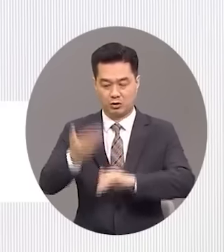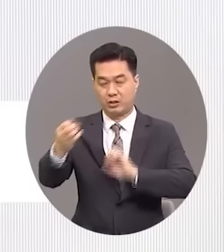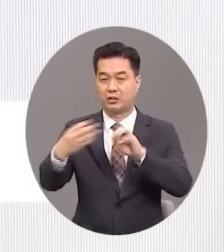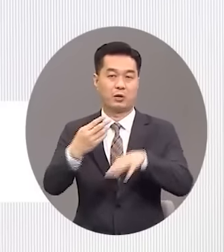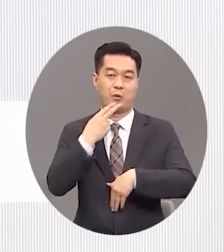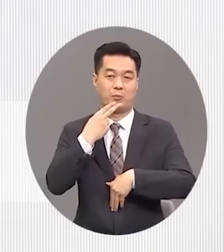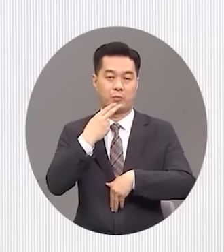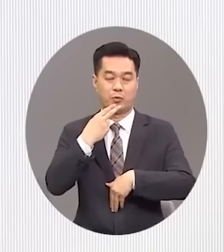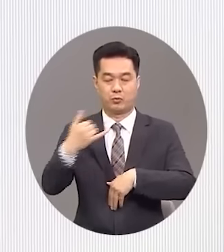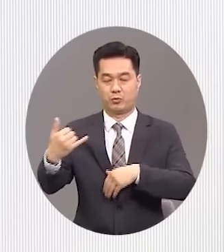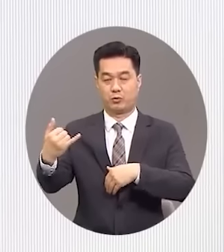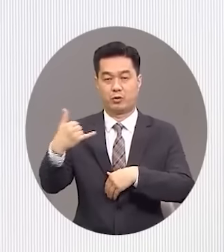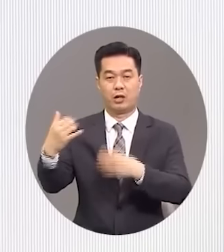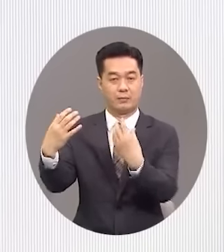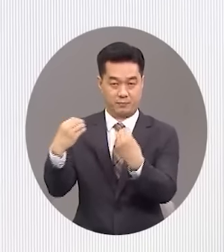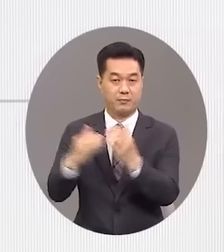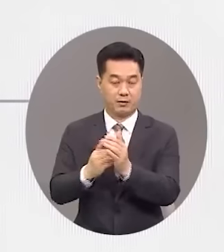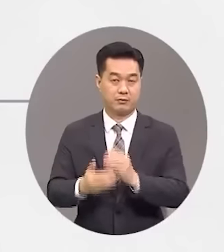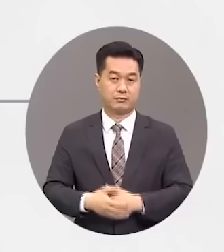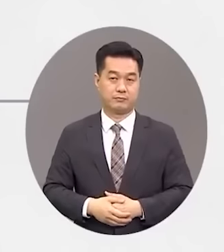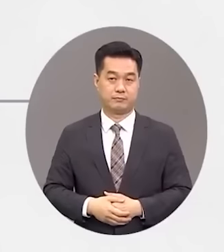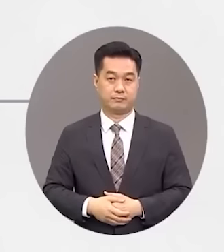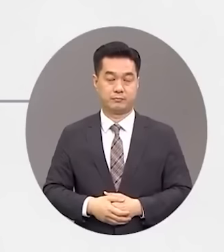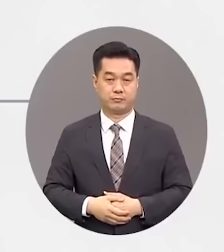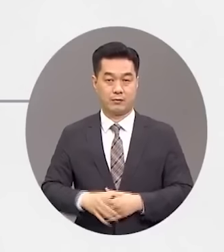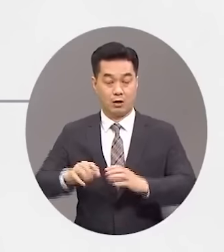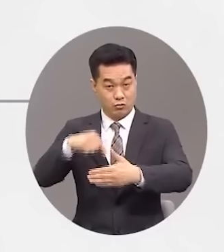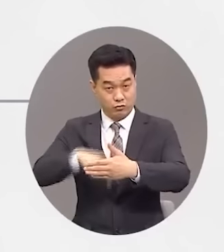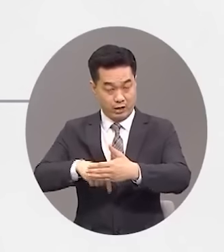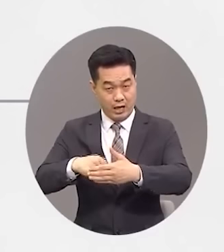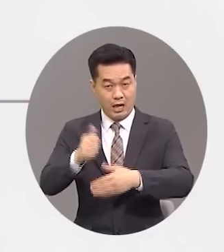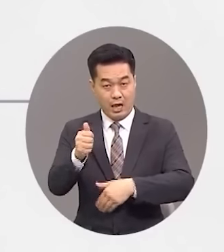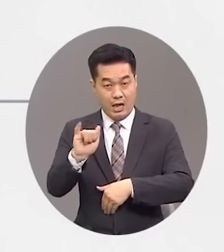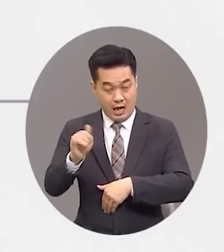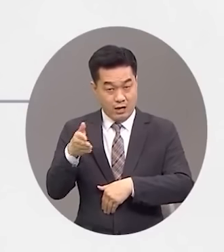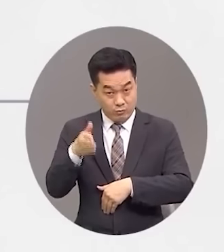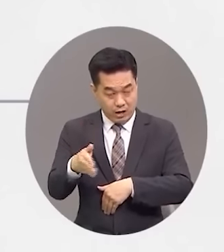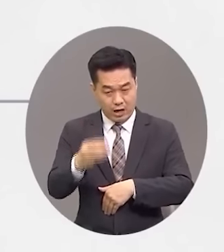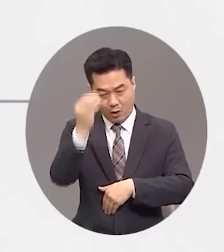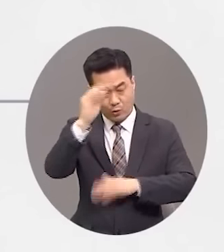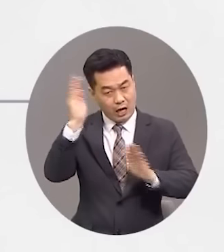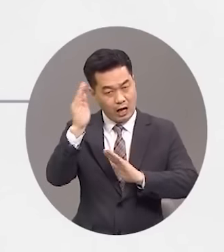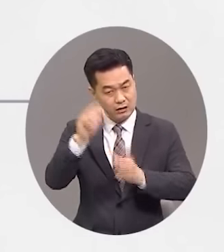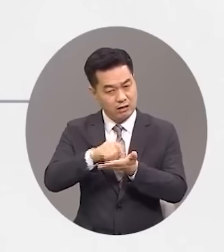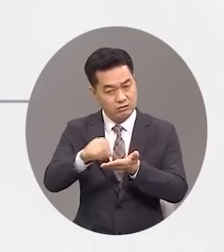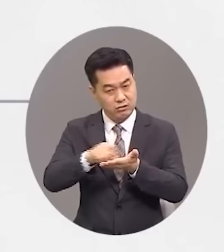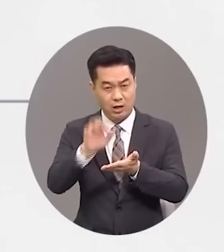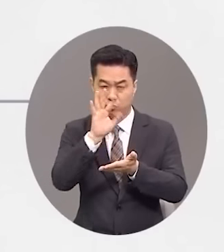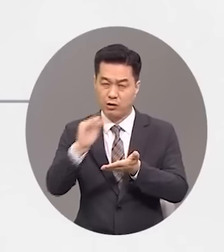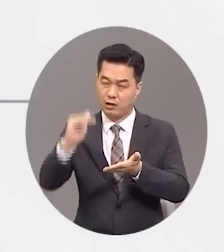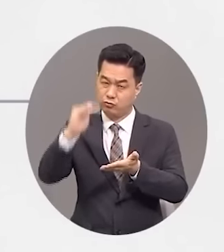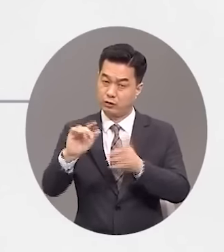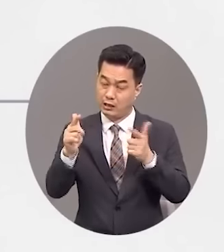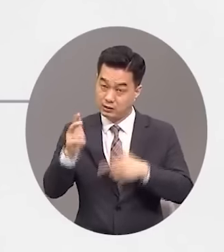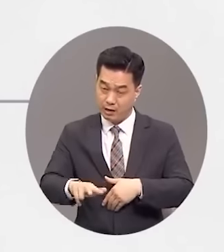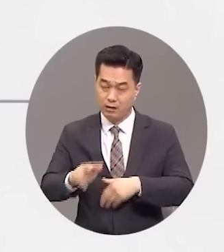않 연락을습니다 인공지능의 한 전가는 고등학생이 쓰기 가능한 수은